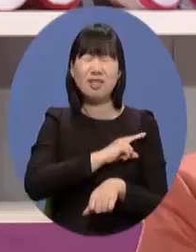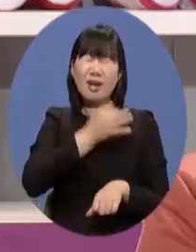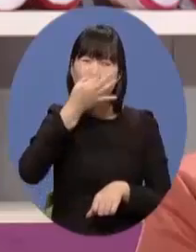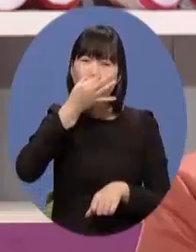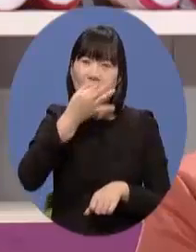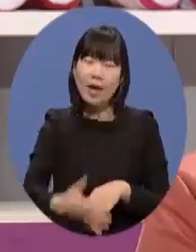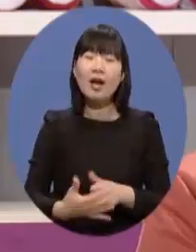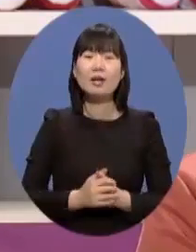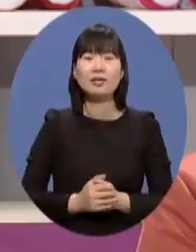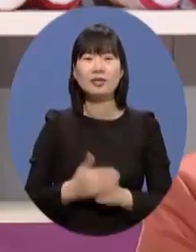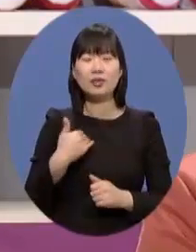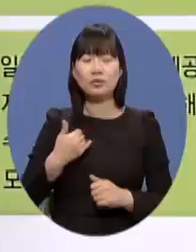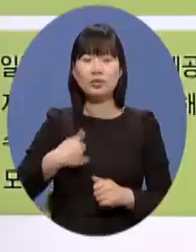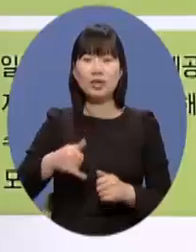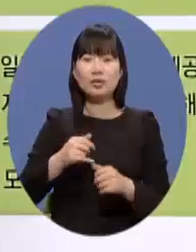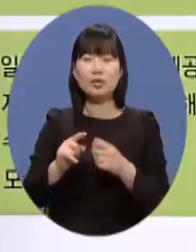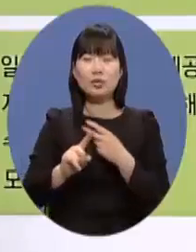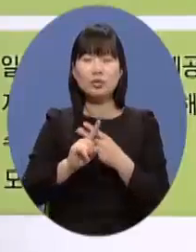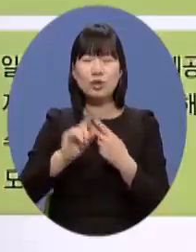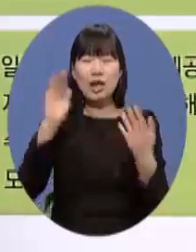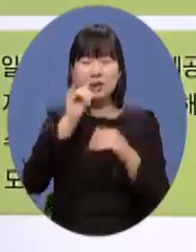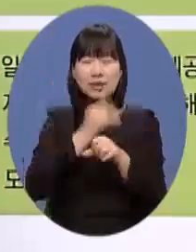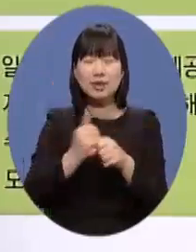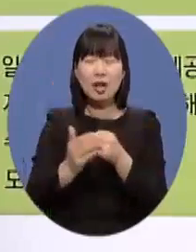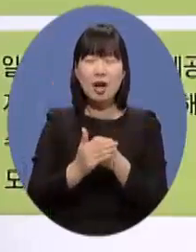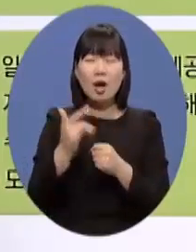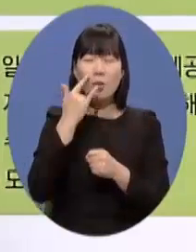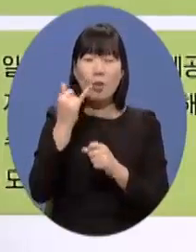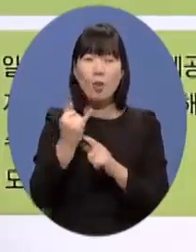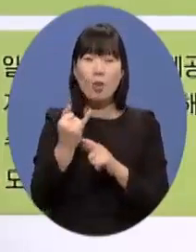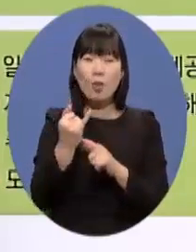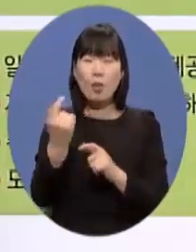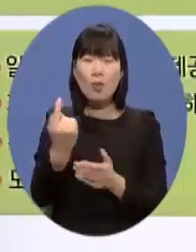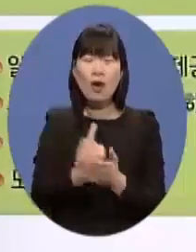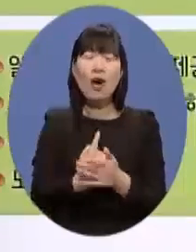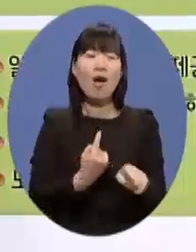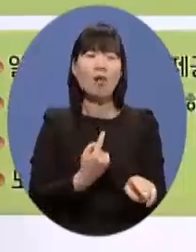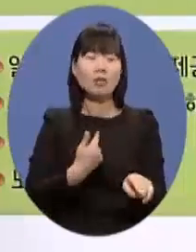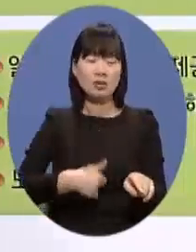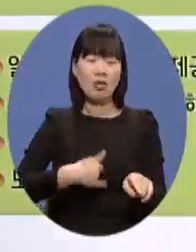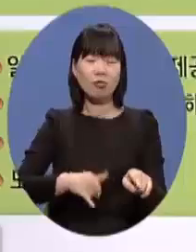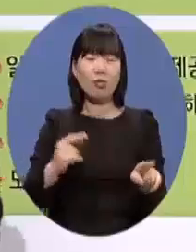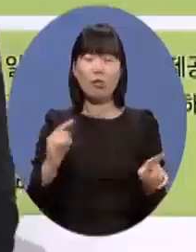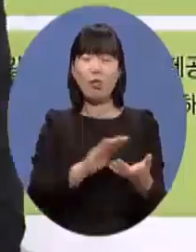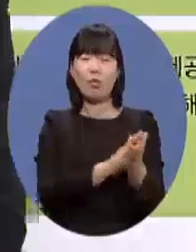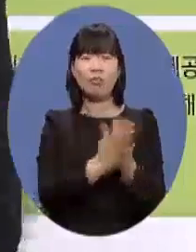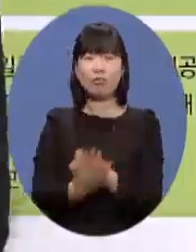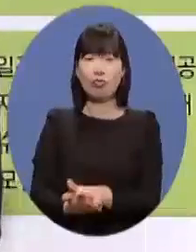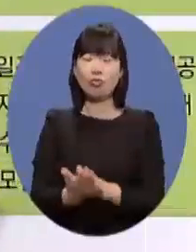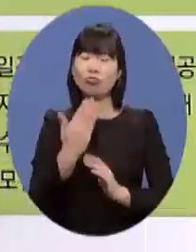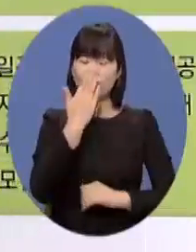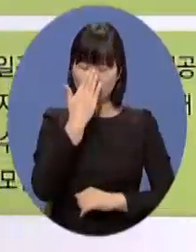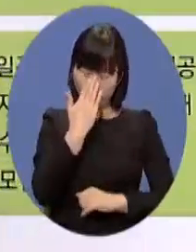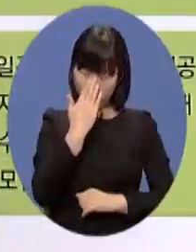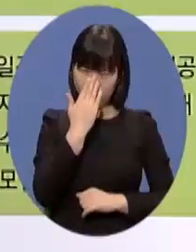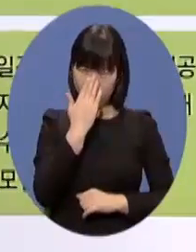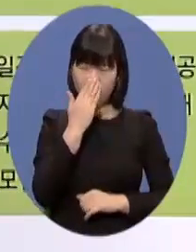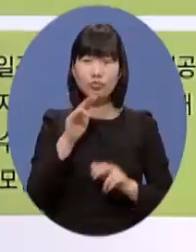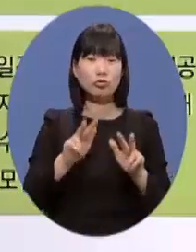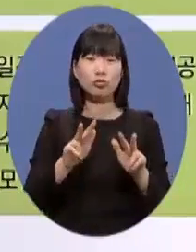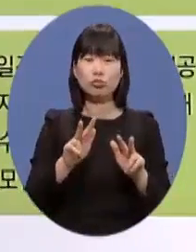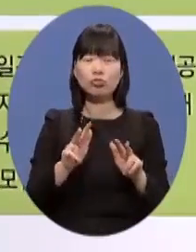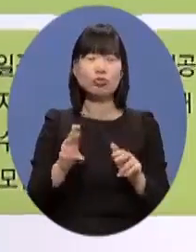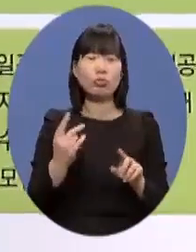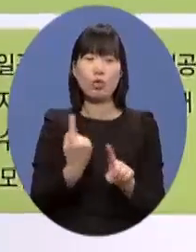그러니까 중학생이다 보니까 학부모 모임 가면 다 어머님들이 우리 애가 달라졌어요. 착했던 애인데 왜 그래요? 막 이런 얘기 되게 많이 해요. 또